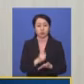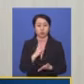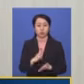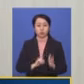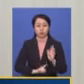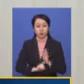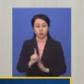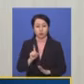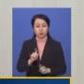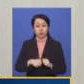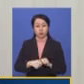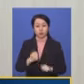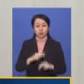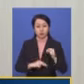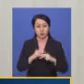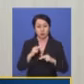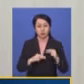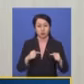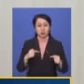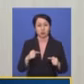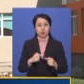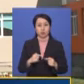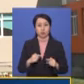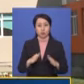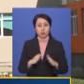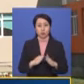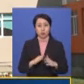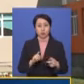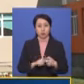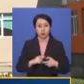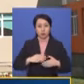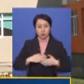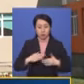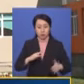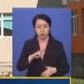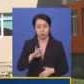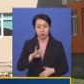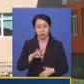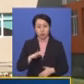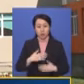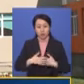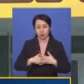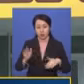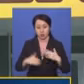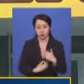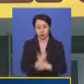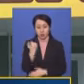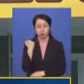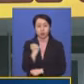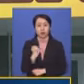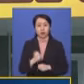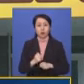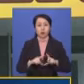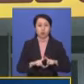уже там снос и строительство соответствующего жилья. В связи с расширением Жасаркена в микрорайоне открыта новая школа. Также